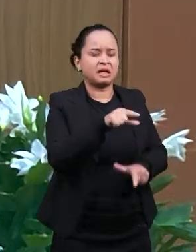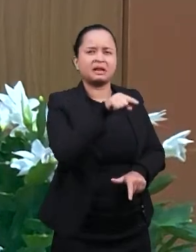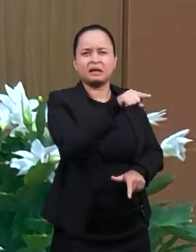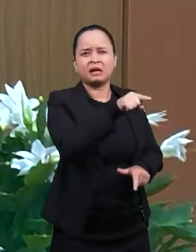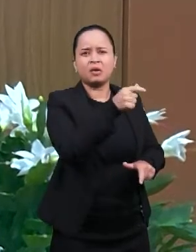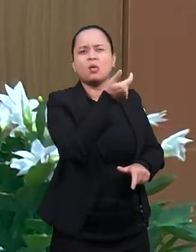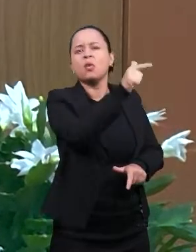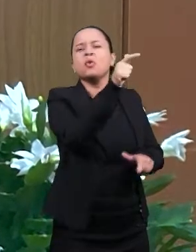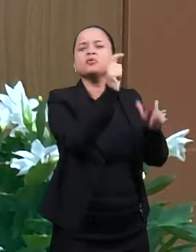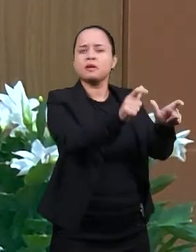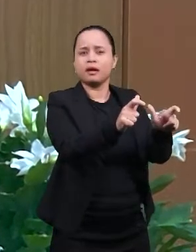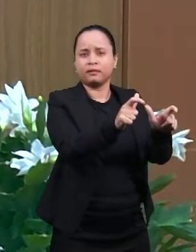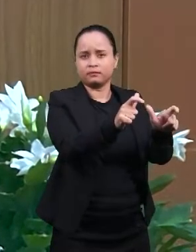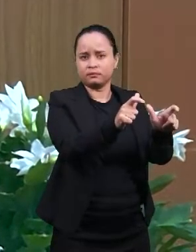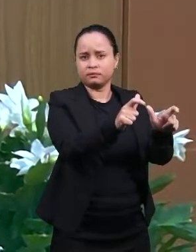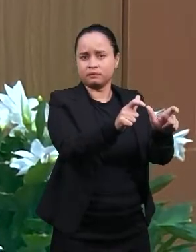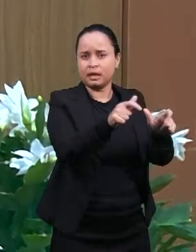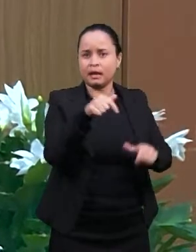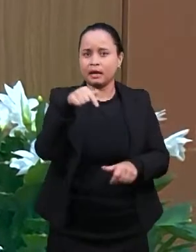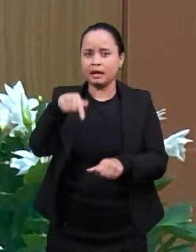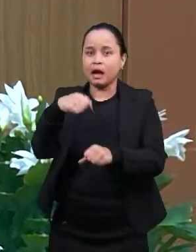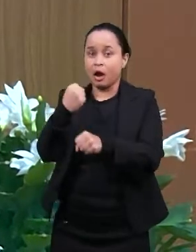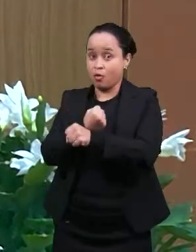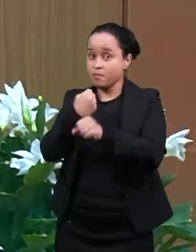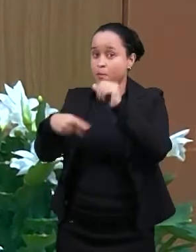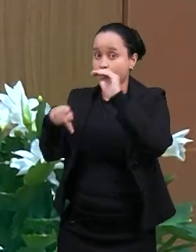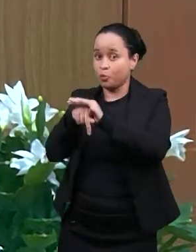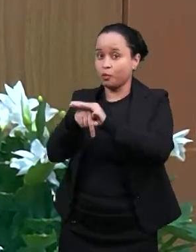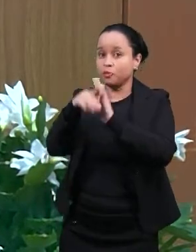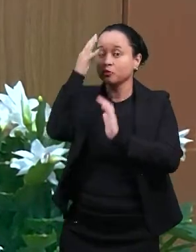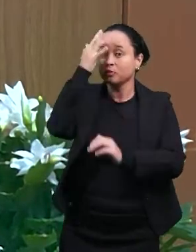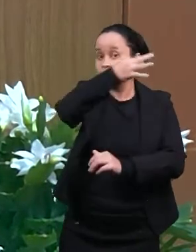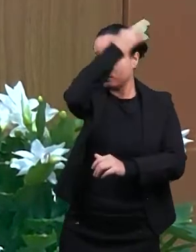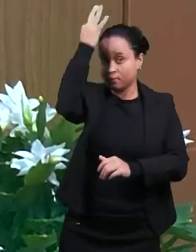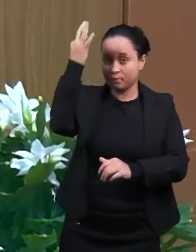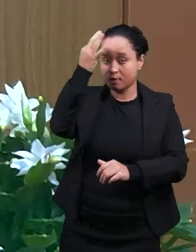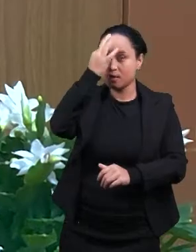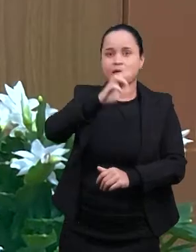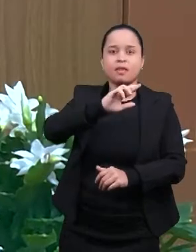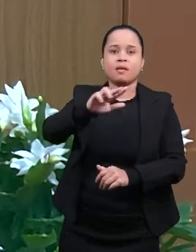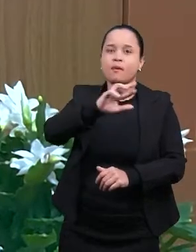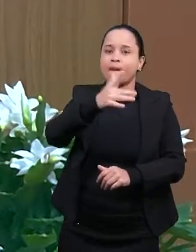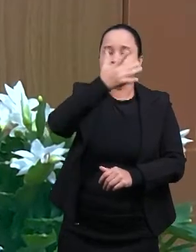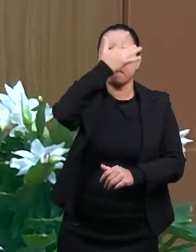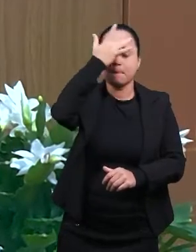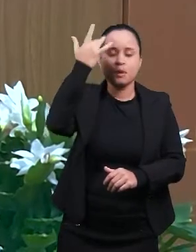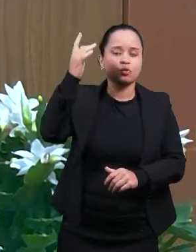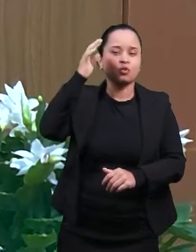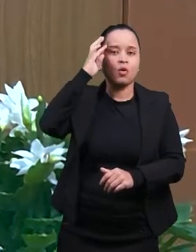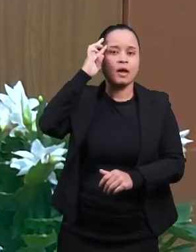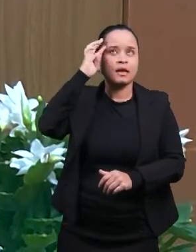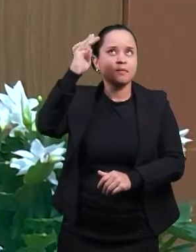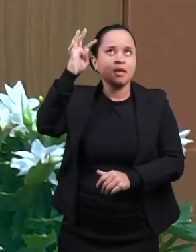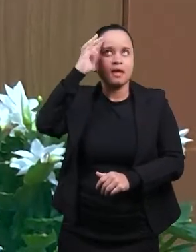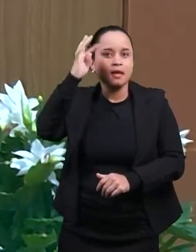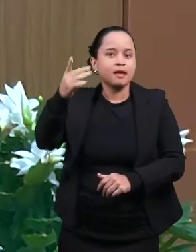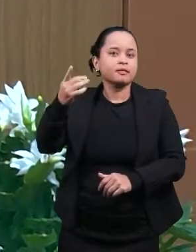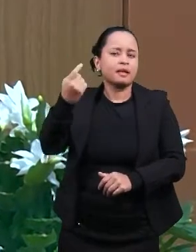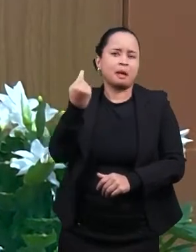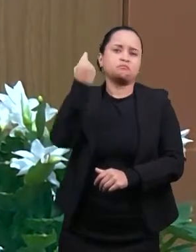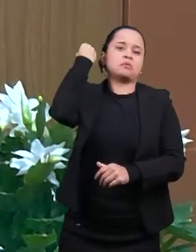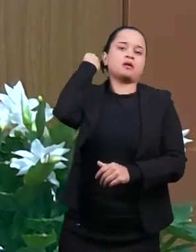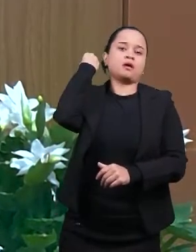вне, работа Святого Духа не имеет места для людей, смотрящих назад. Сейчас это время